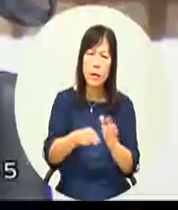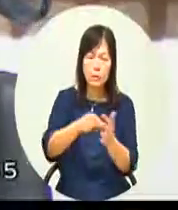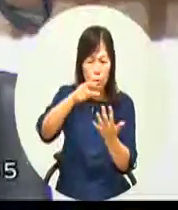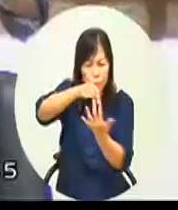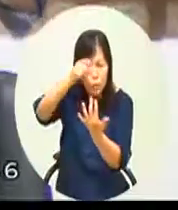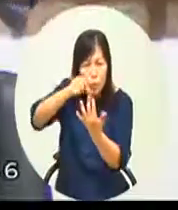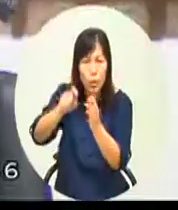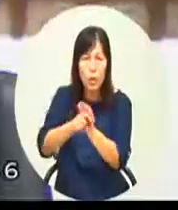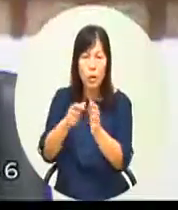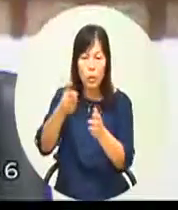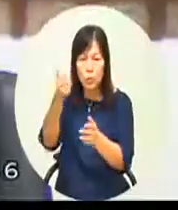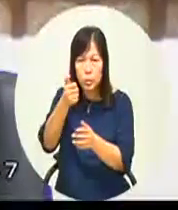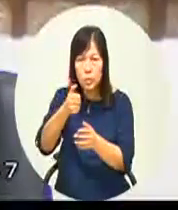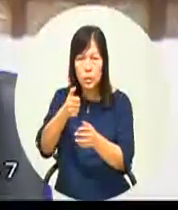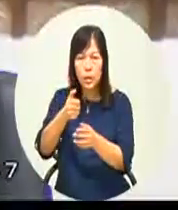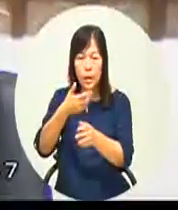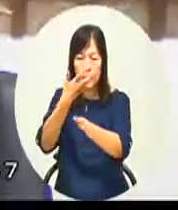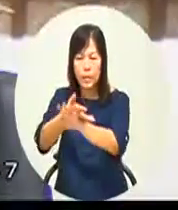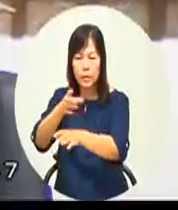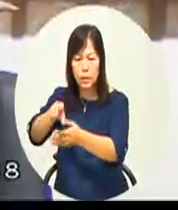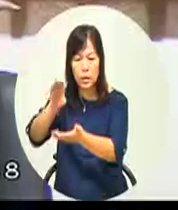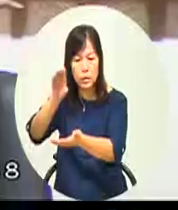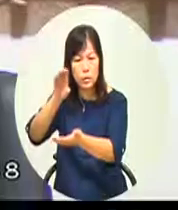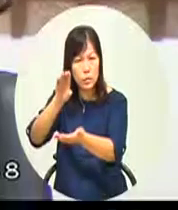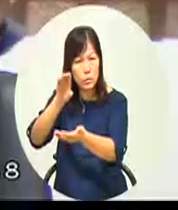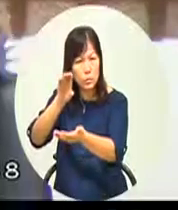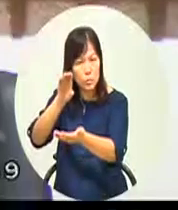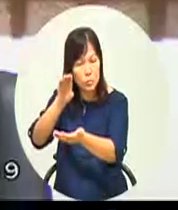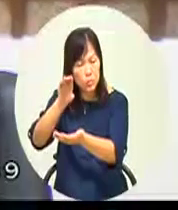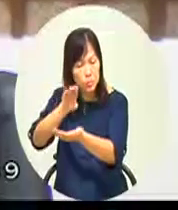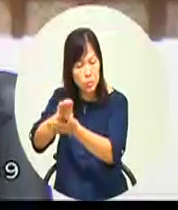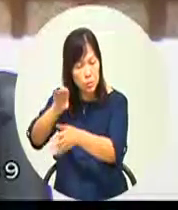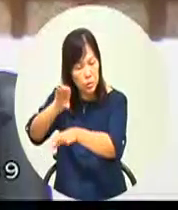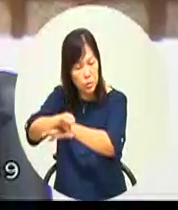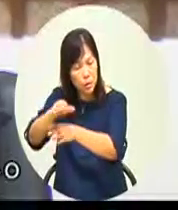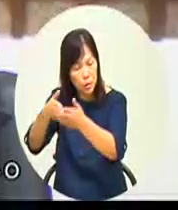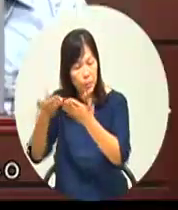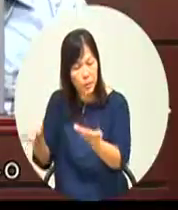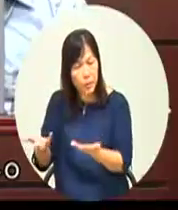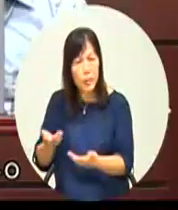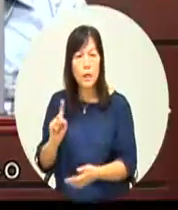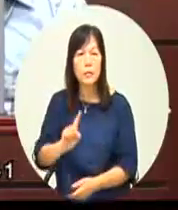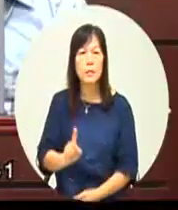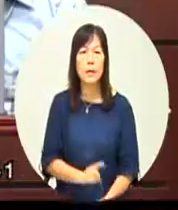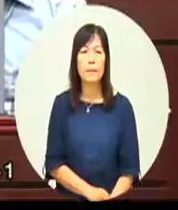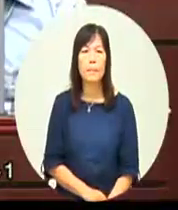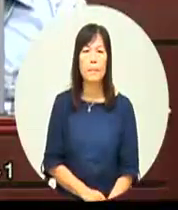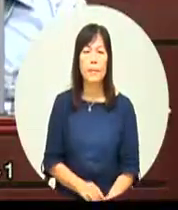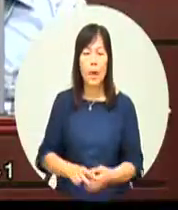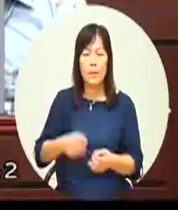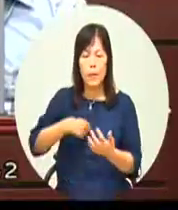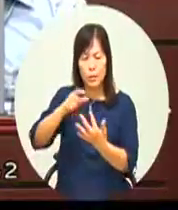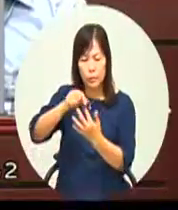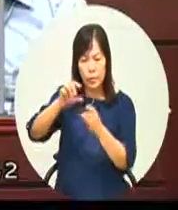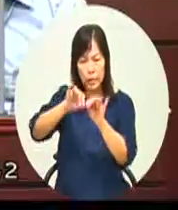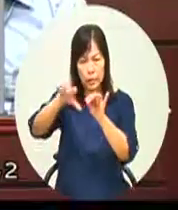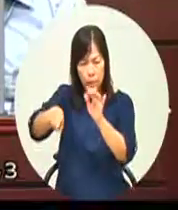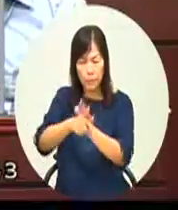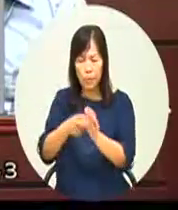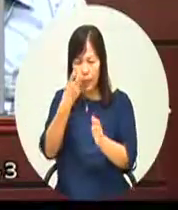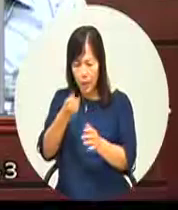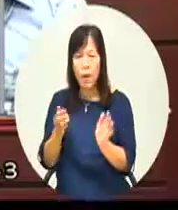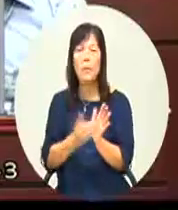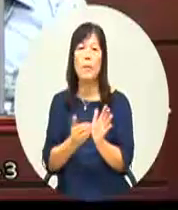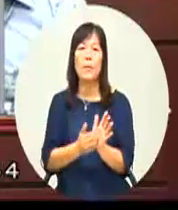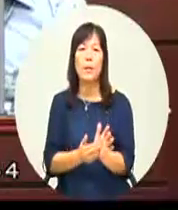五十个来给这50台车吗？还是怎么样？ 根据它的 选点的地方我们已经都有去勘察过，